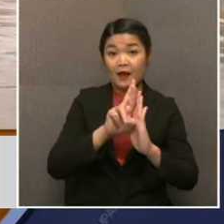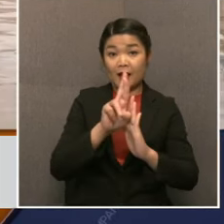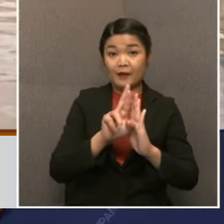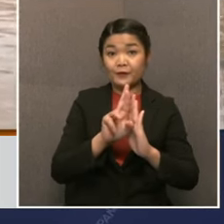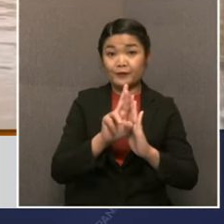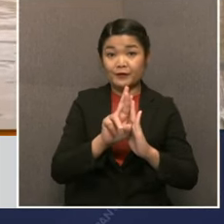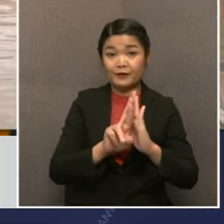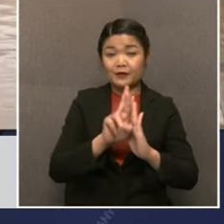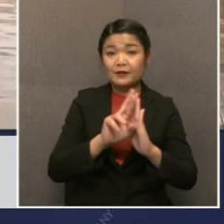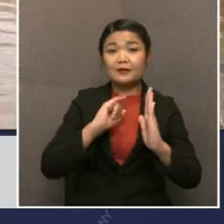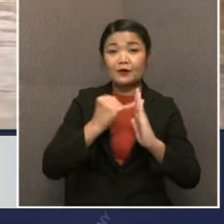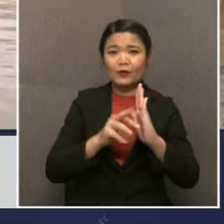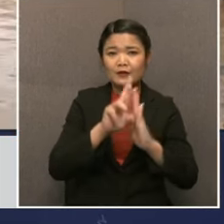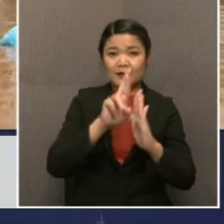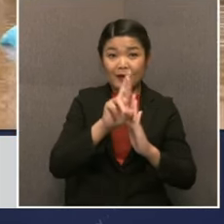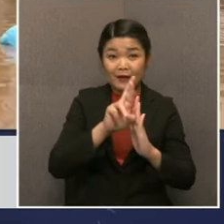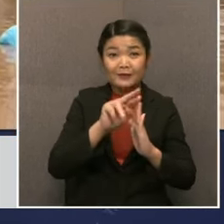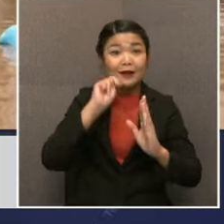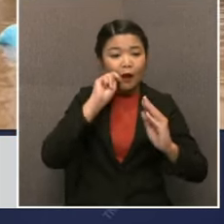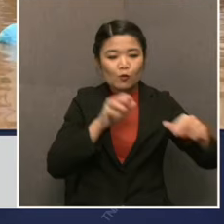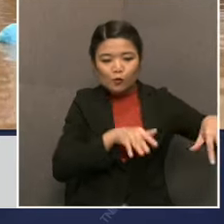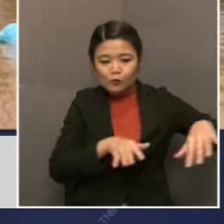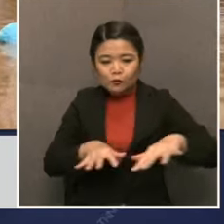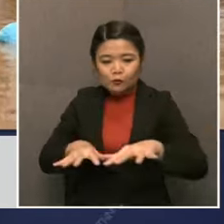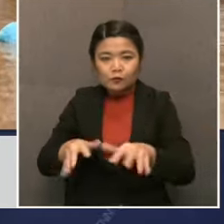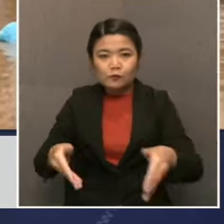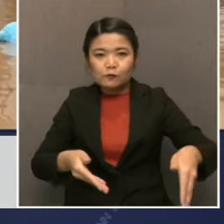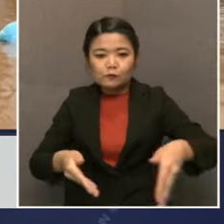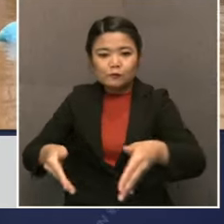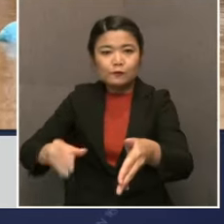ที่ kepadaκεิงรสวมถึงพงหวเชนครับ